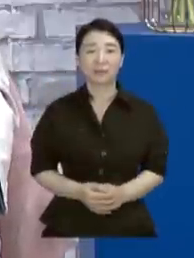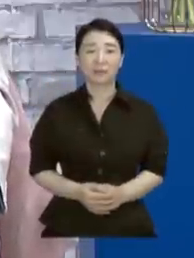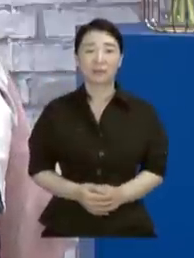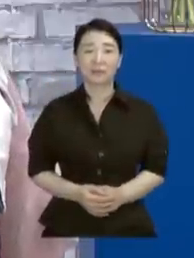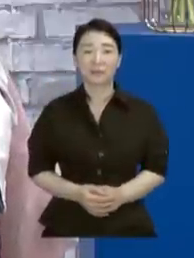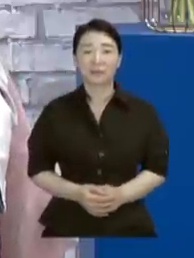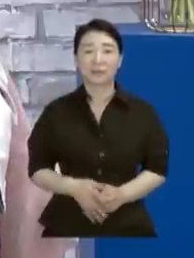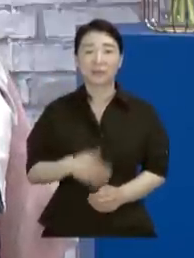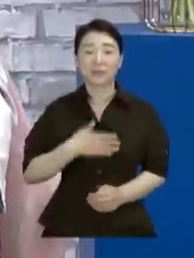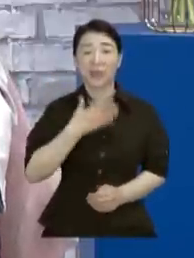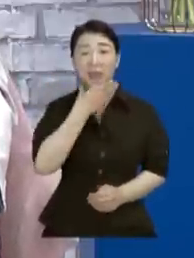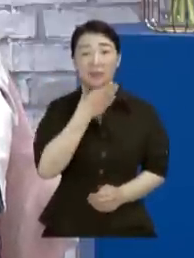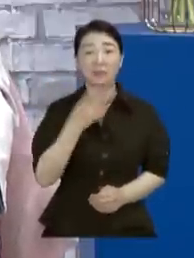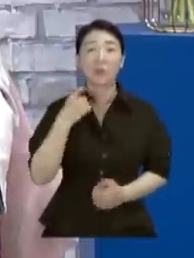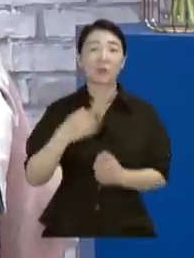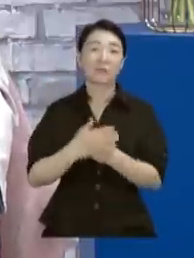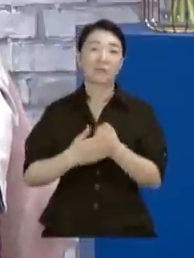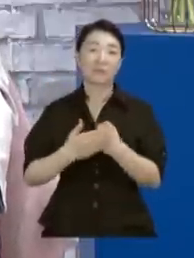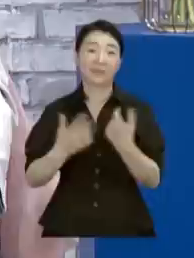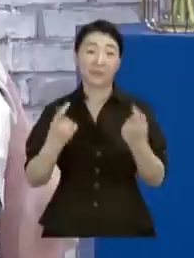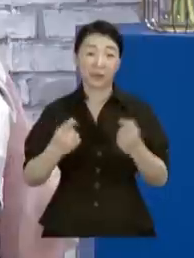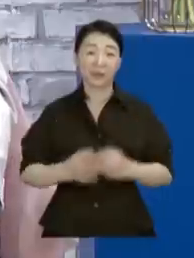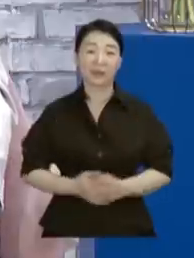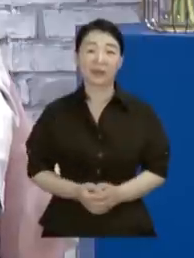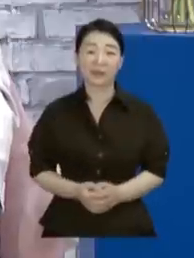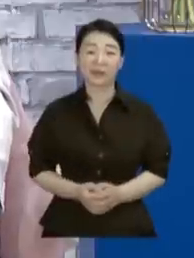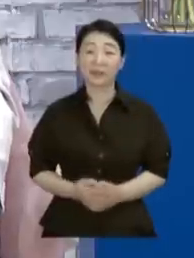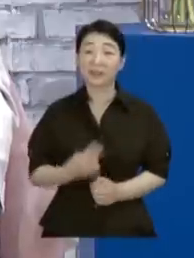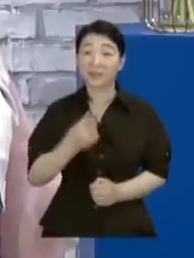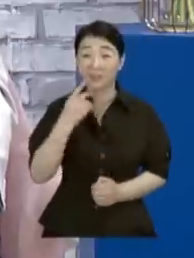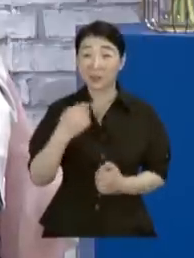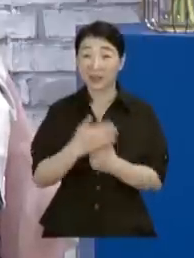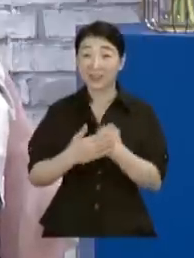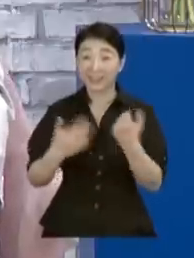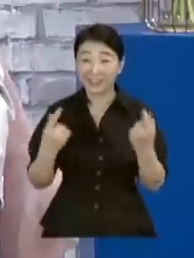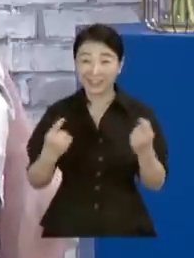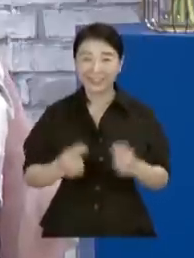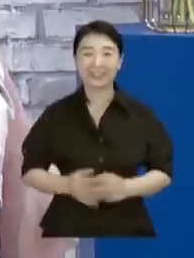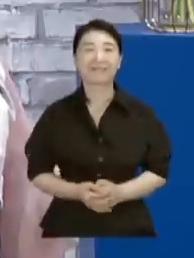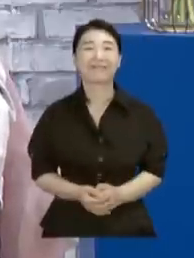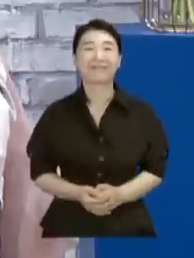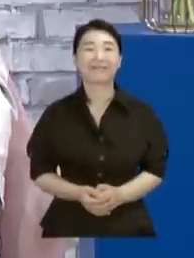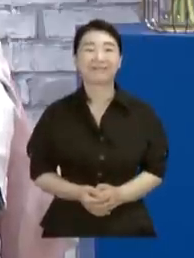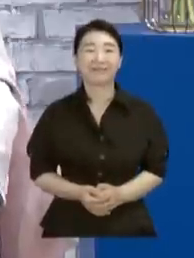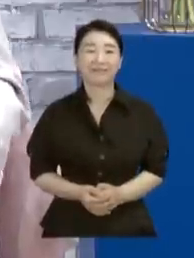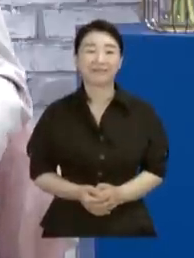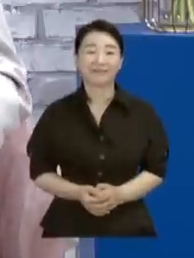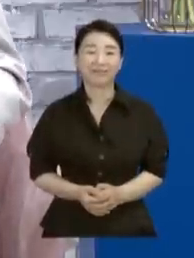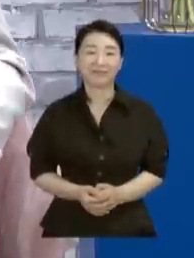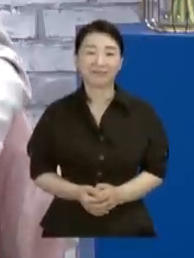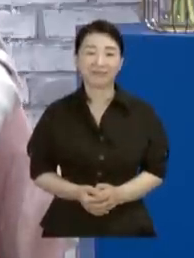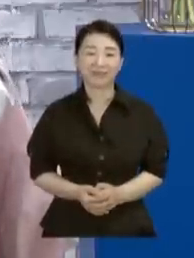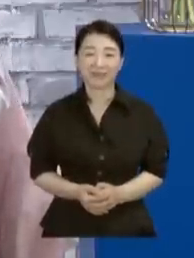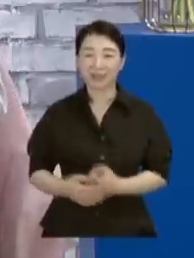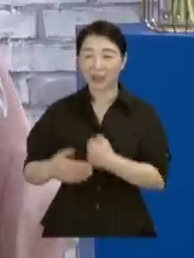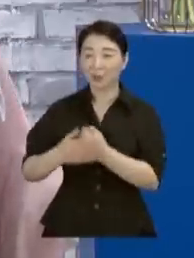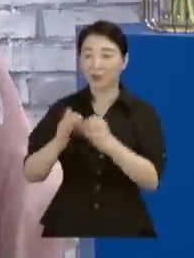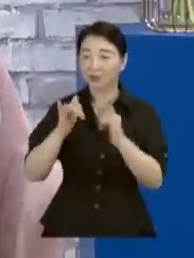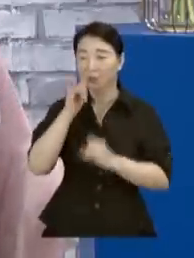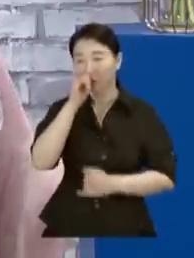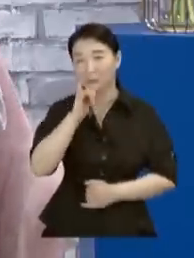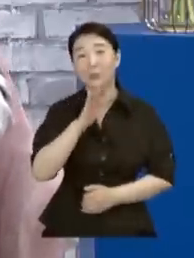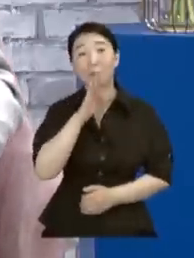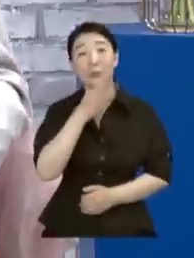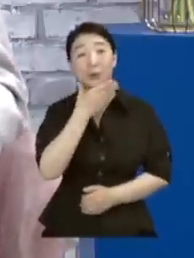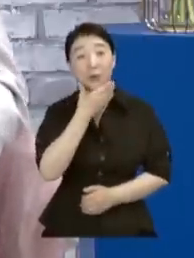네, 저한테는 복음의 은인. 오. 네, 생명의 은인이나 마찬가지죠. 그럼. 예, 예. 그런 분이 있다는 게 정말 얼마나 행복한지